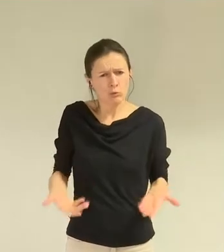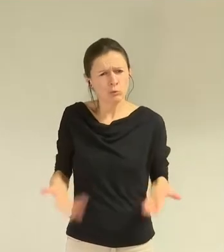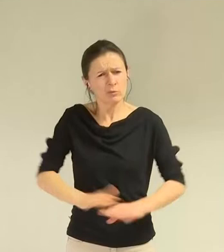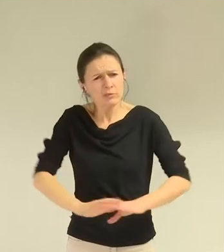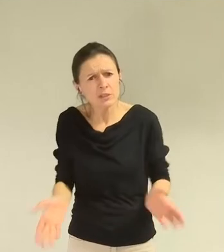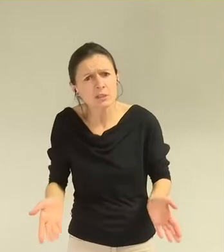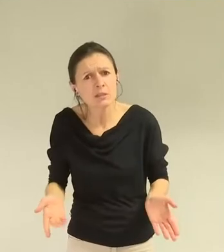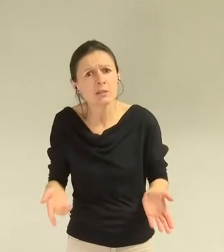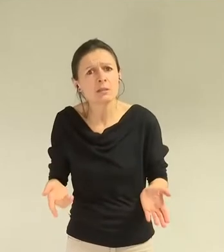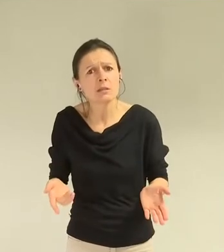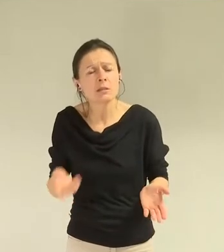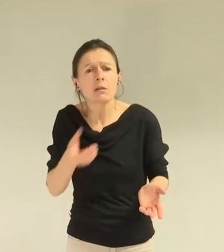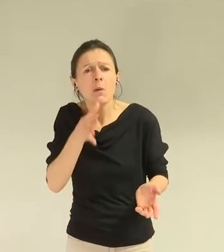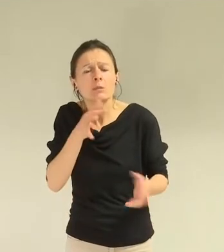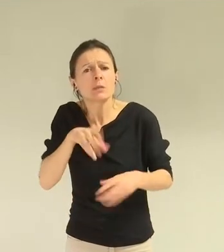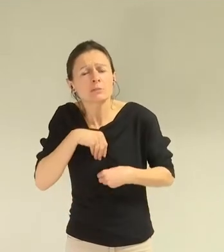intolérable